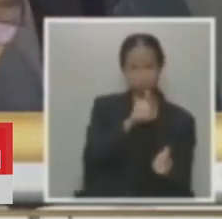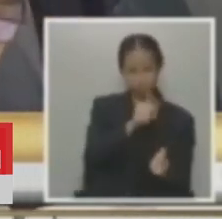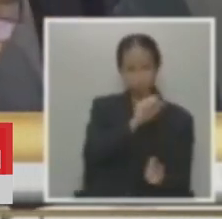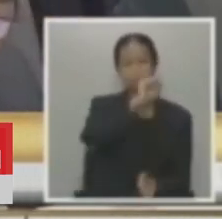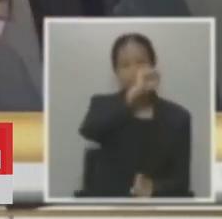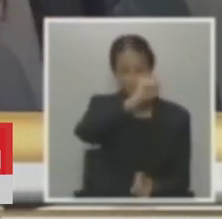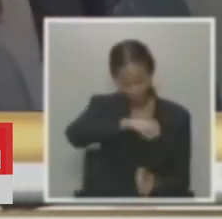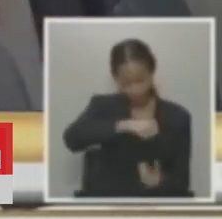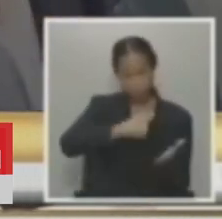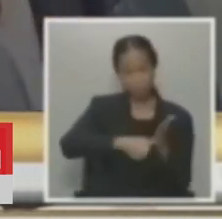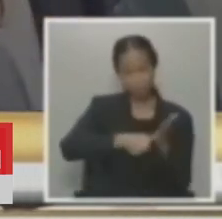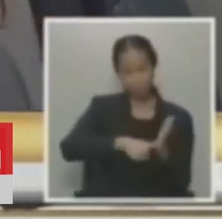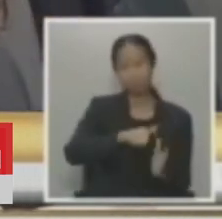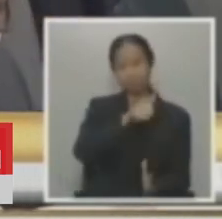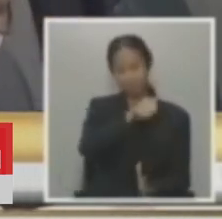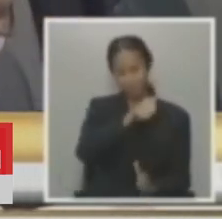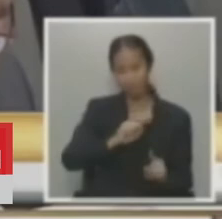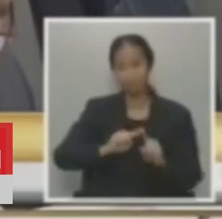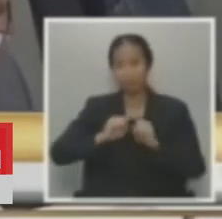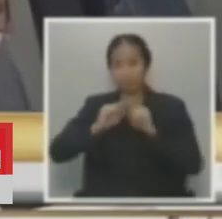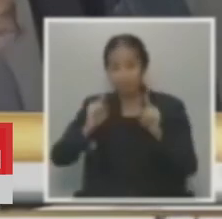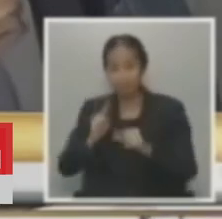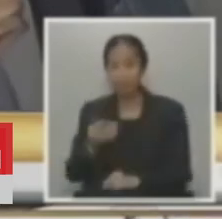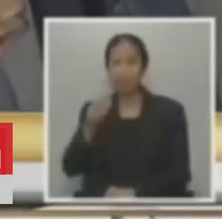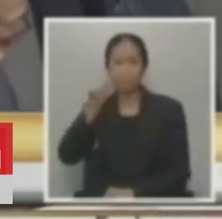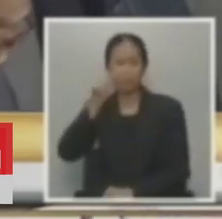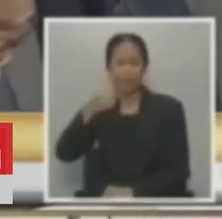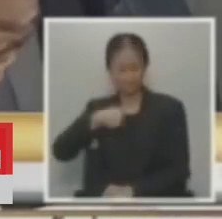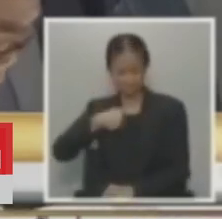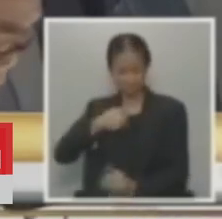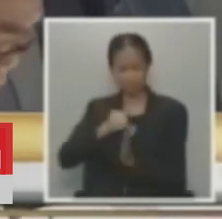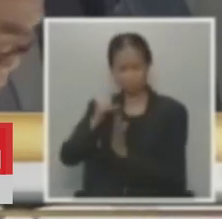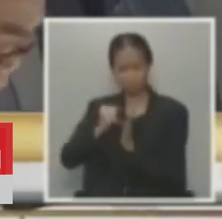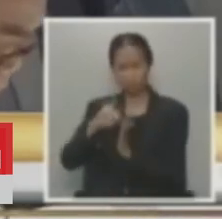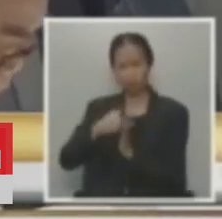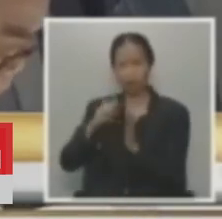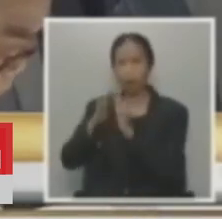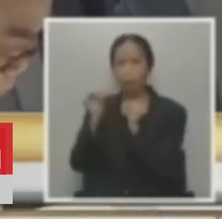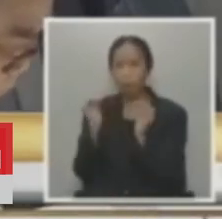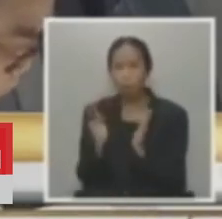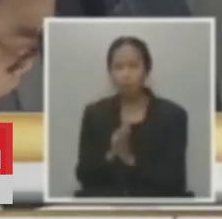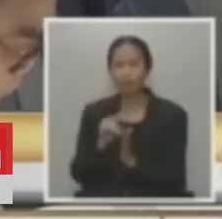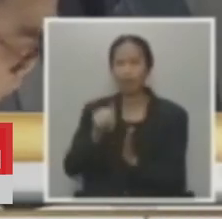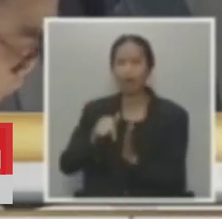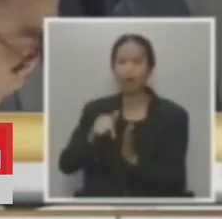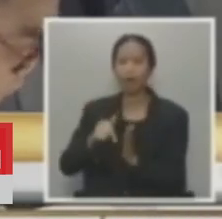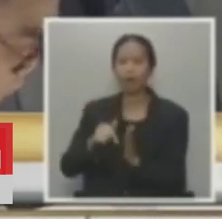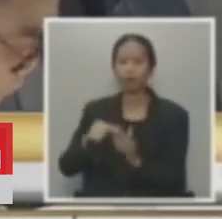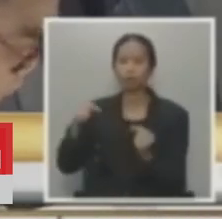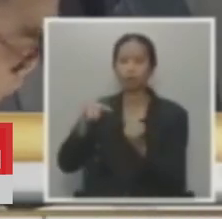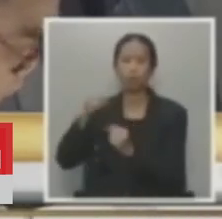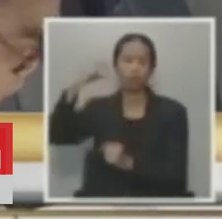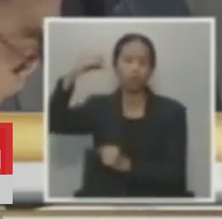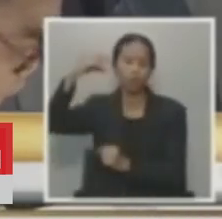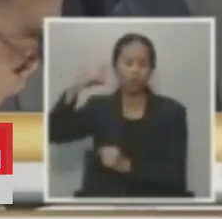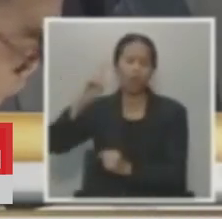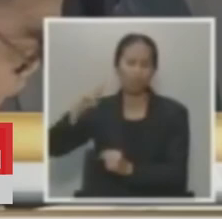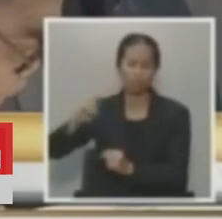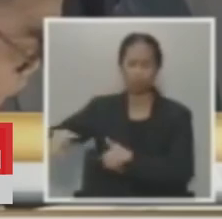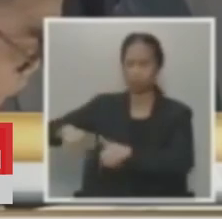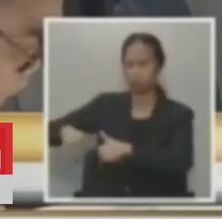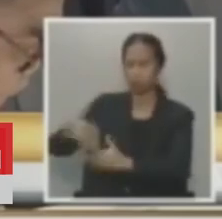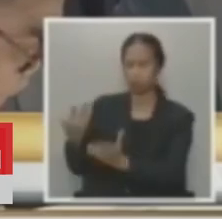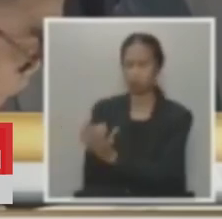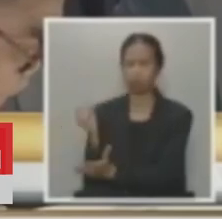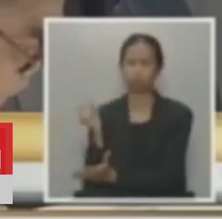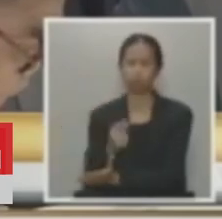ไฟแต่ละเดือนต้องลงขันกับชาวบ้านเลิกซะครับคิดอย่างนั้นส่วนที่ค่านิยพัฒน์